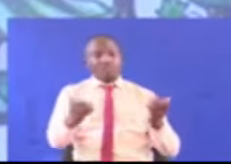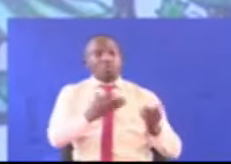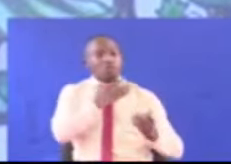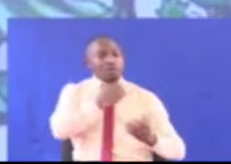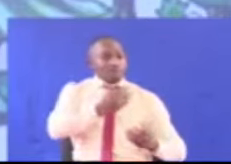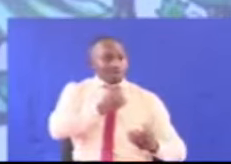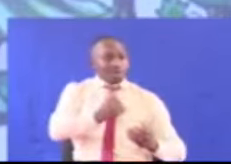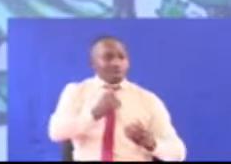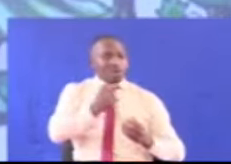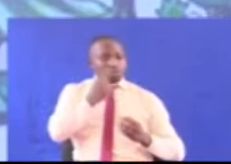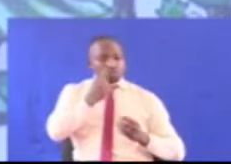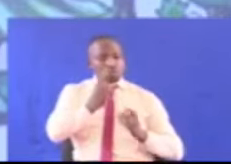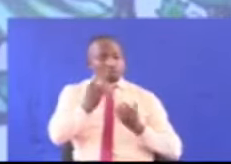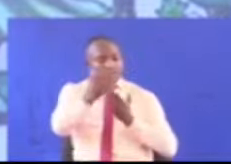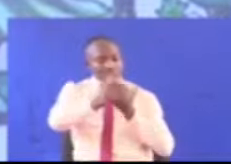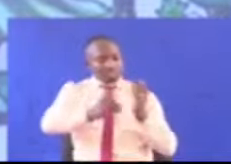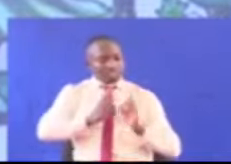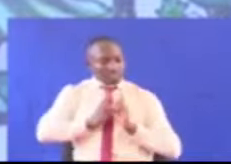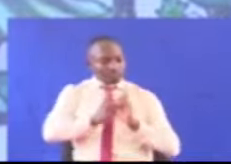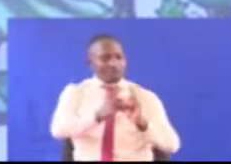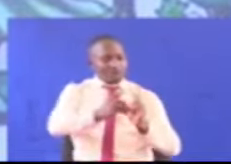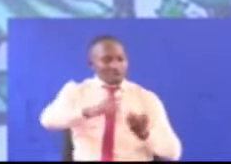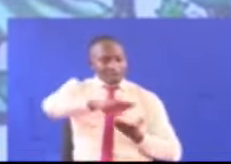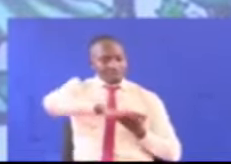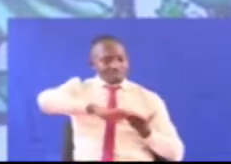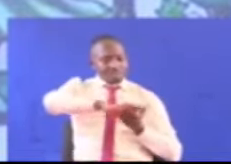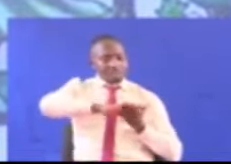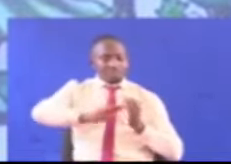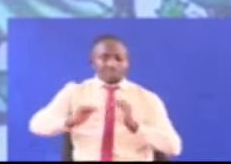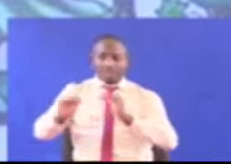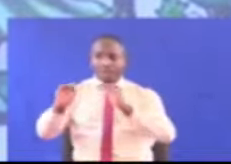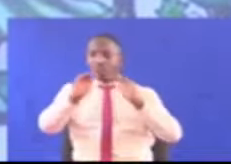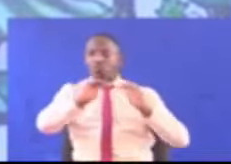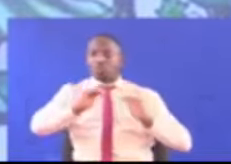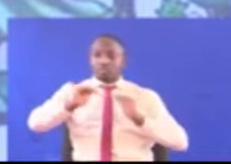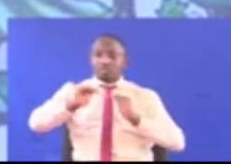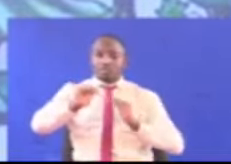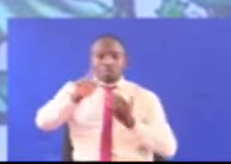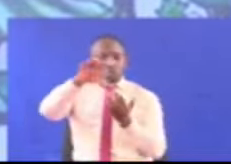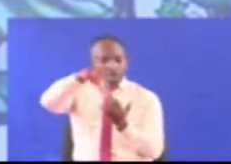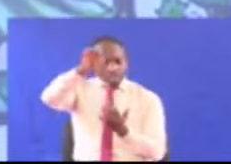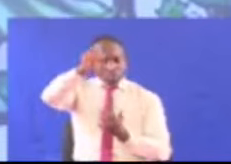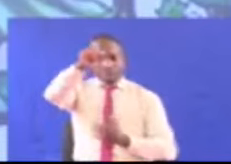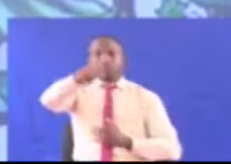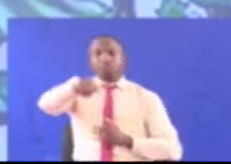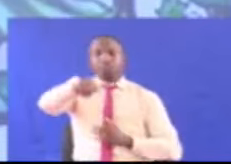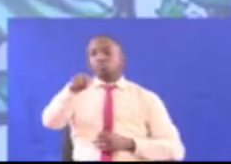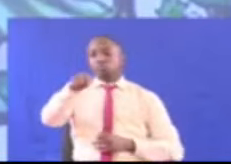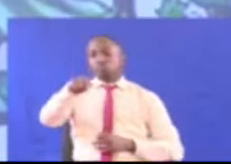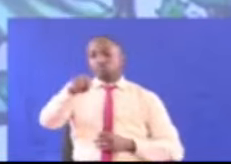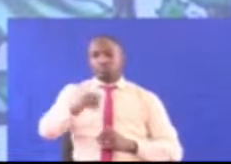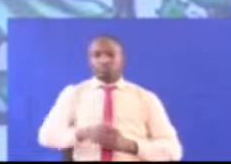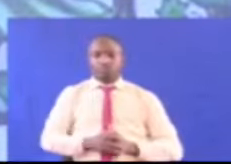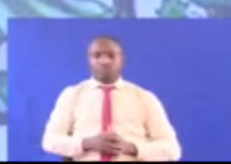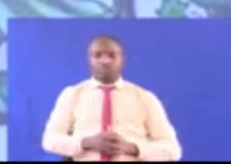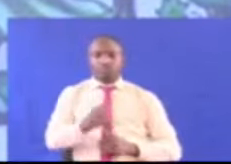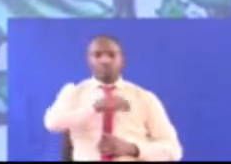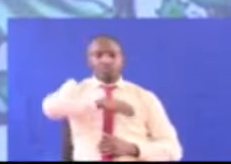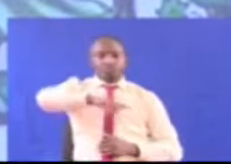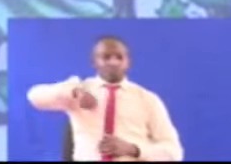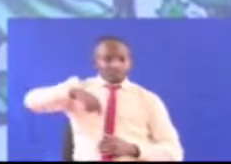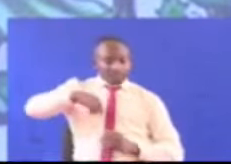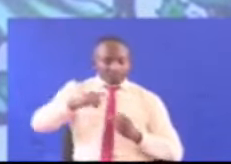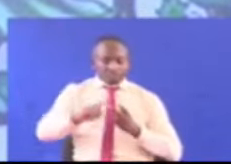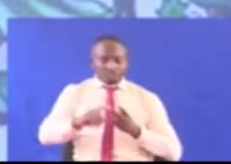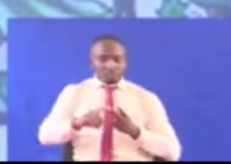ambayo inafuata misingi ya demokrasia ndio waweze kuchagua mtu kutoka huko. Na sisi